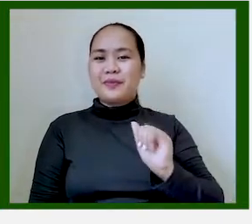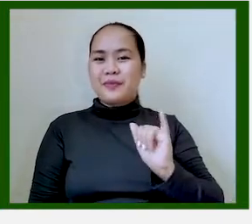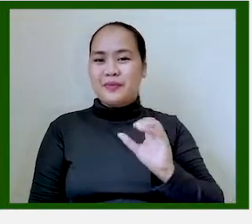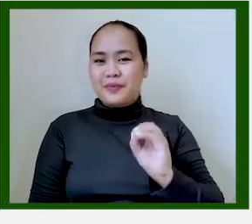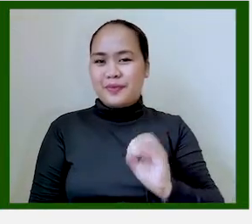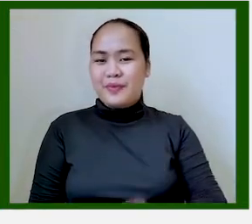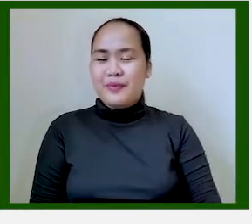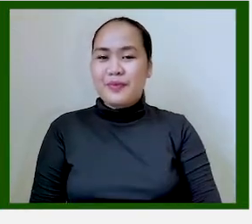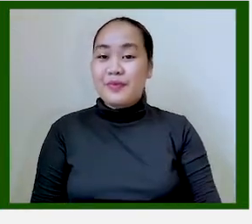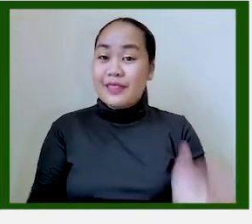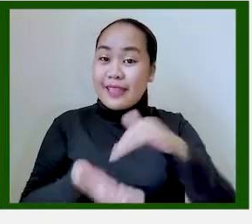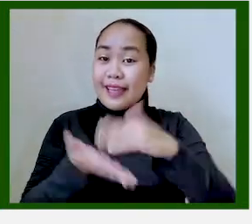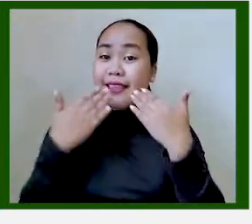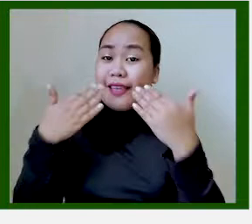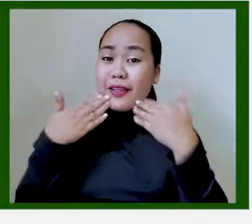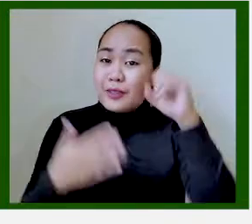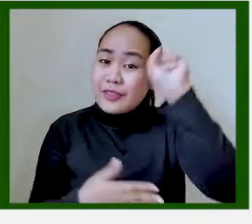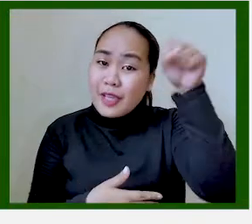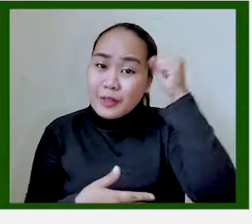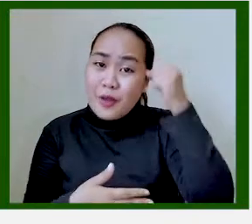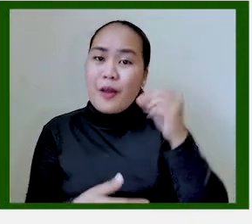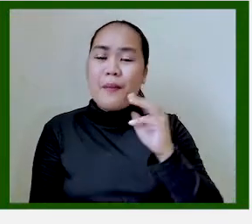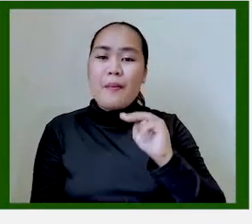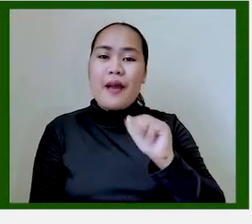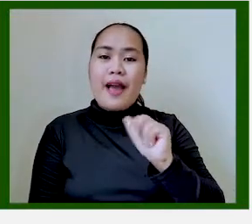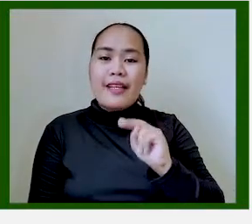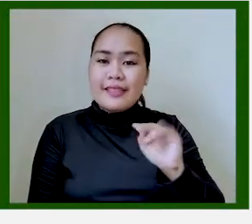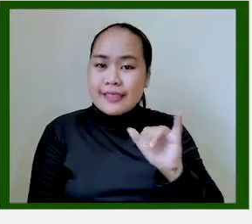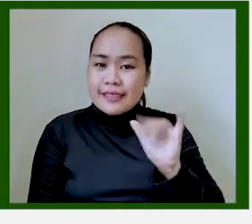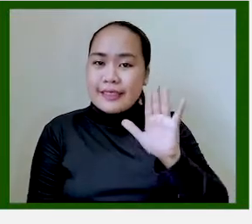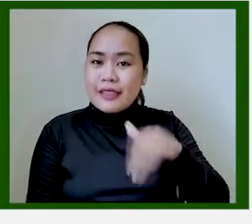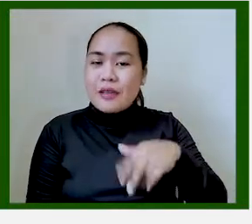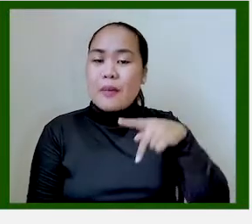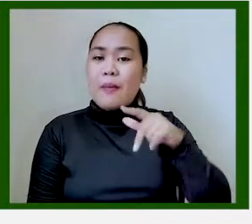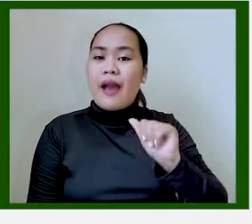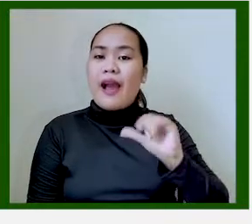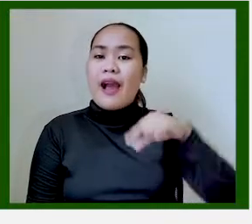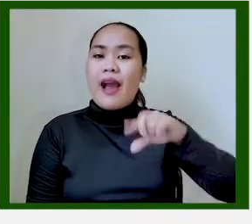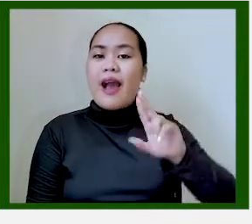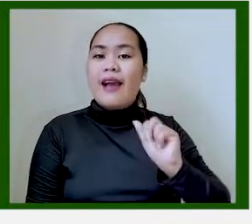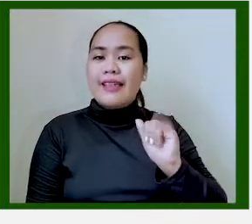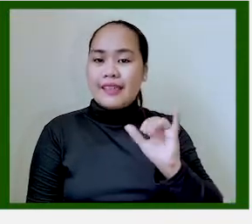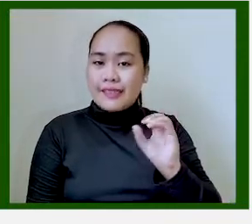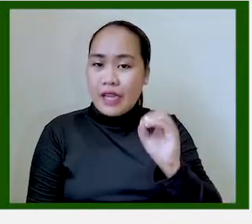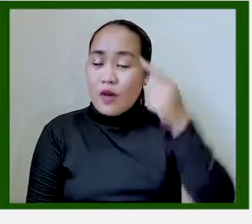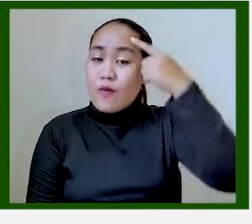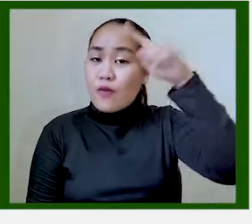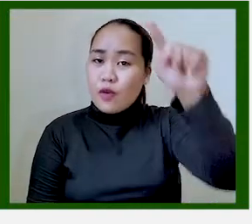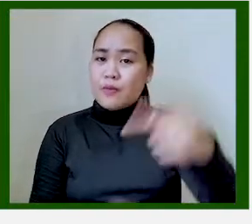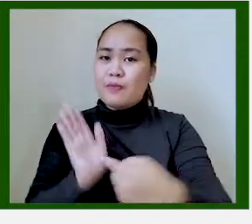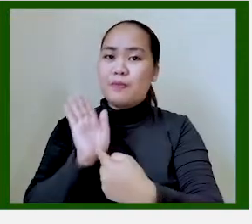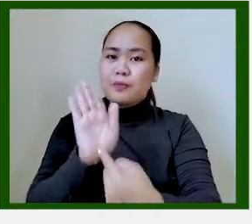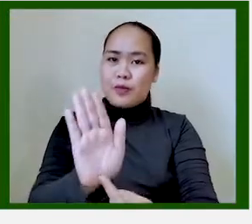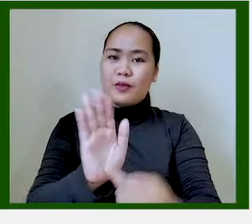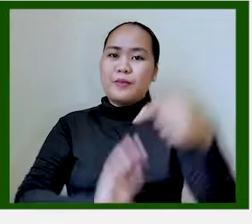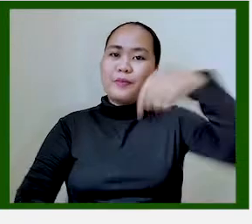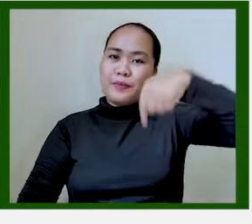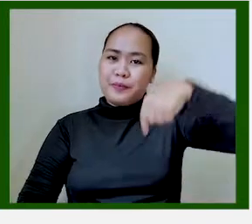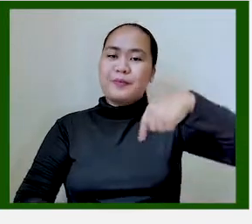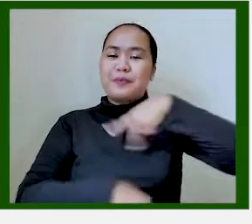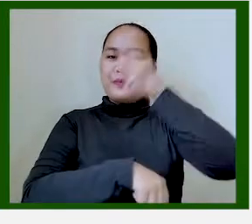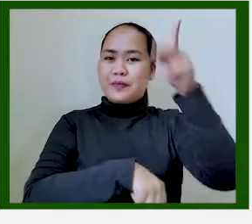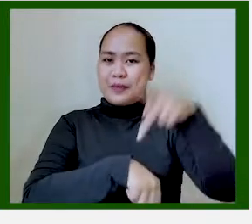inyo, Senator Manny Pacquiao, sa pagdadala, no, ng karangalan, no, sa ating